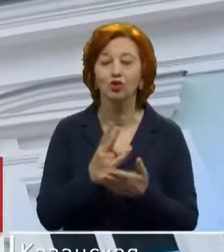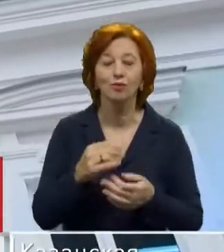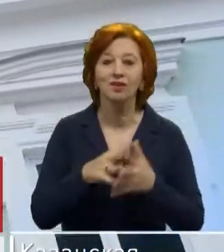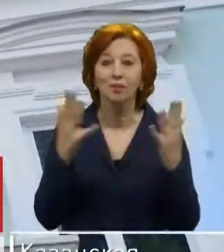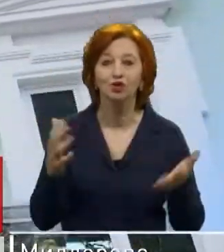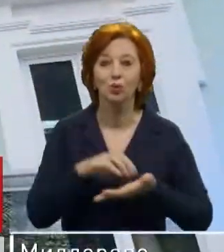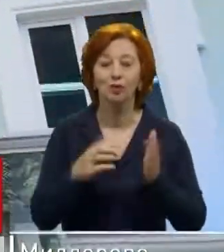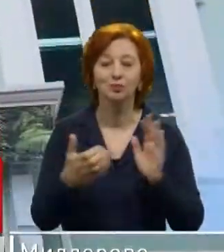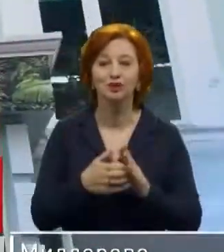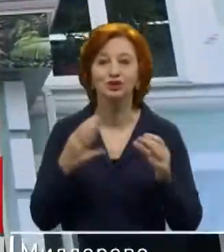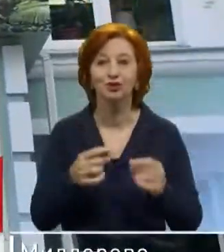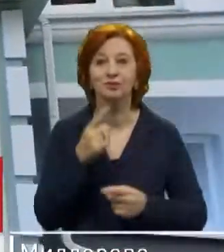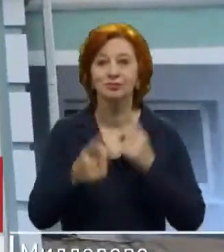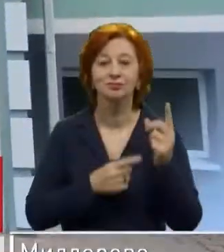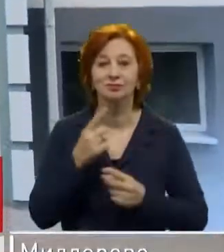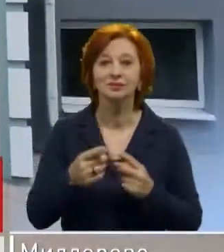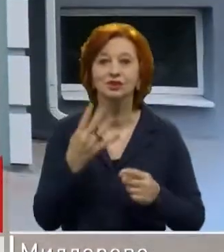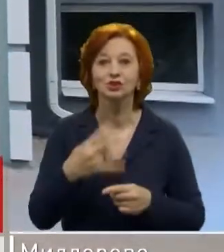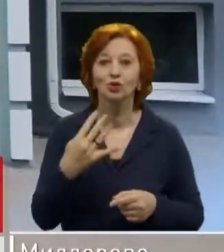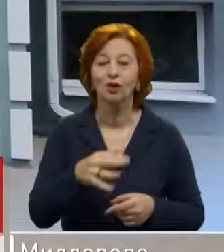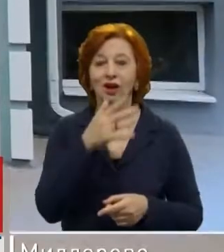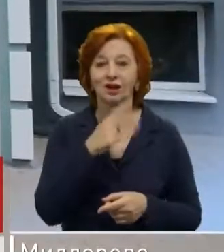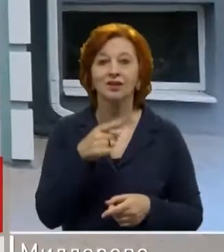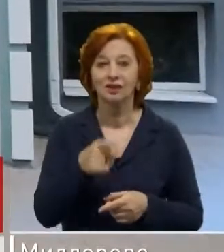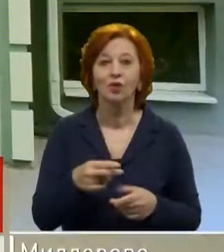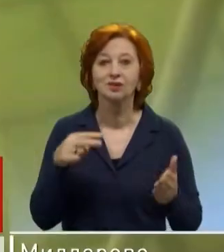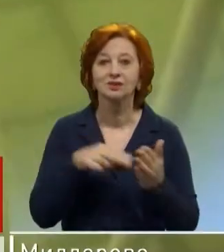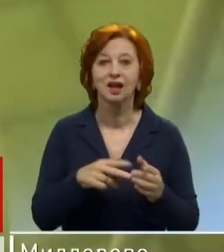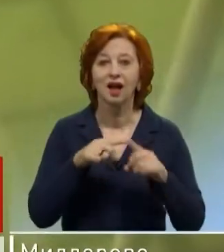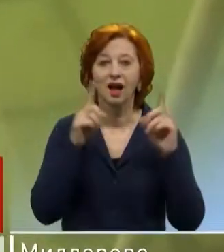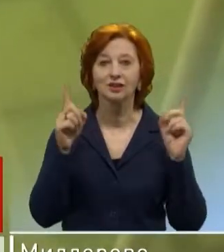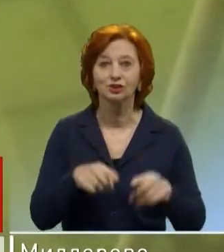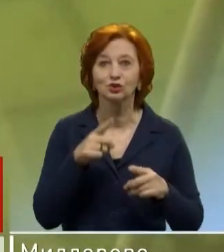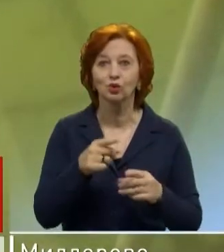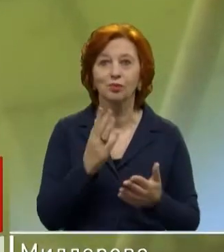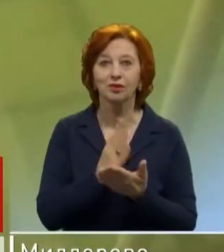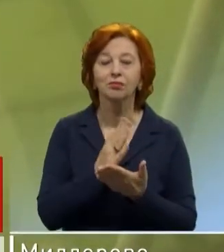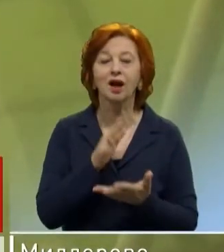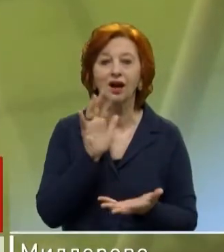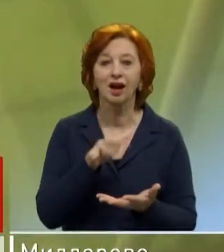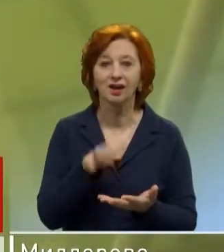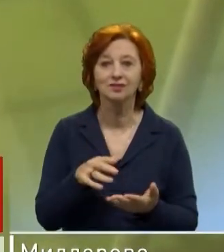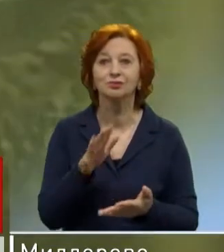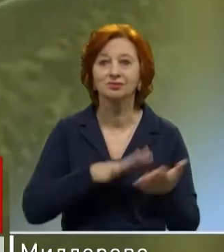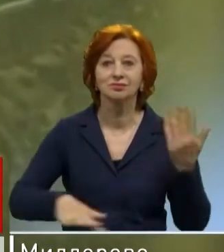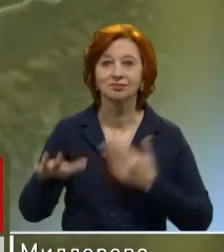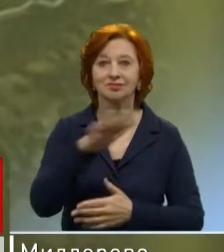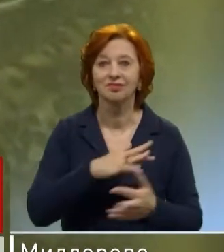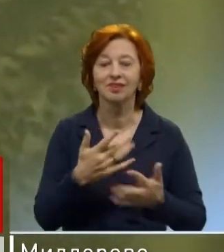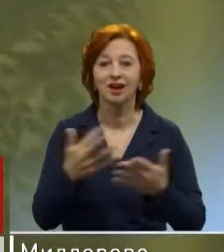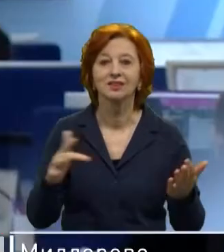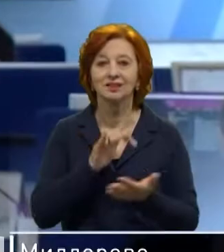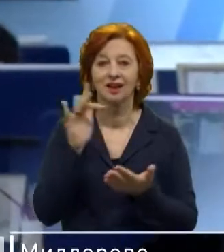зоопарка. Рептилии уже 40 лет, и за два десятилетия он стал отцом многочисленных крокодилов, населяющих террариумы в разных городах